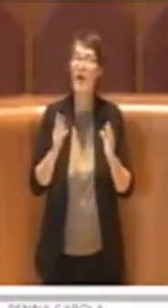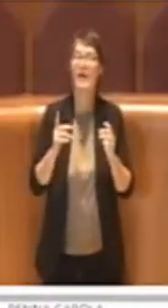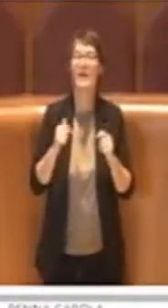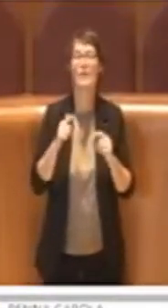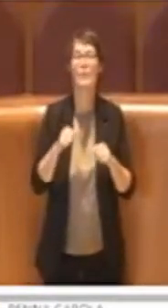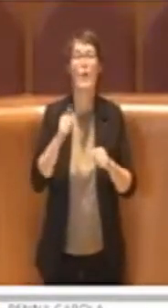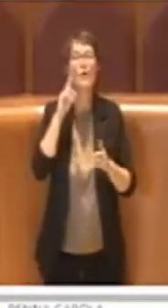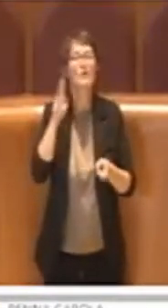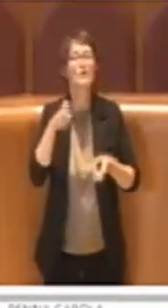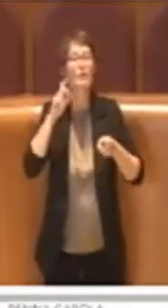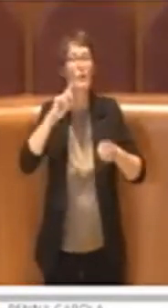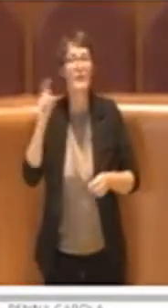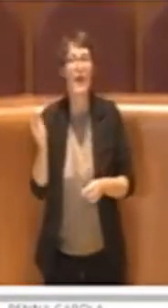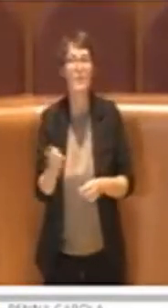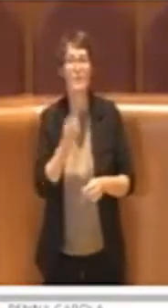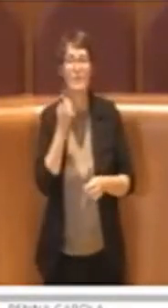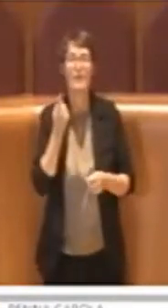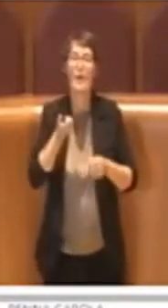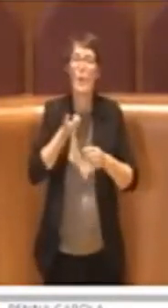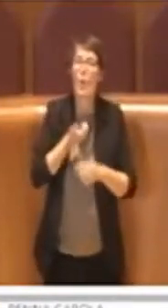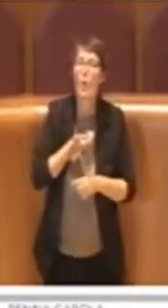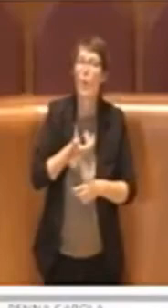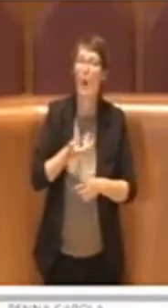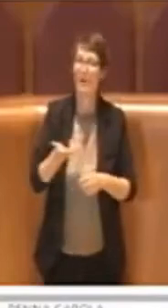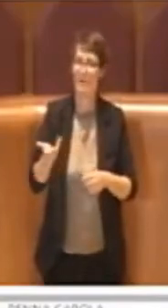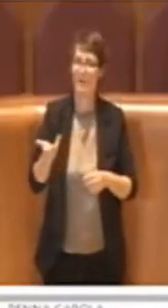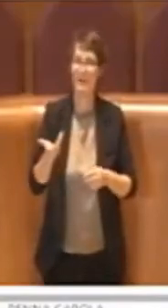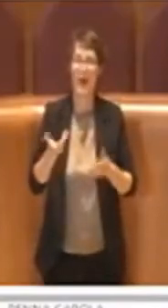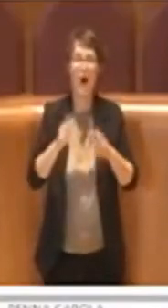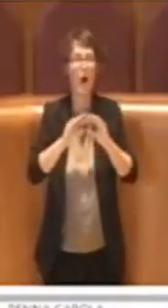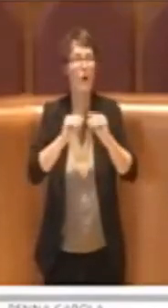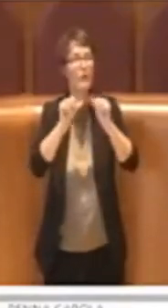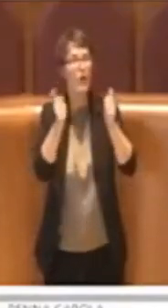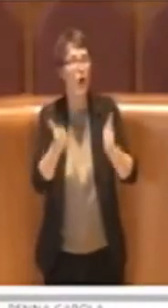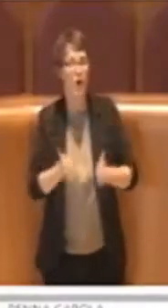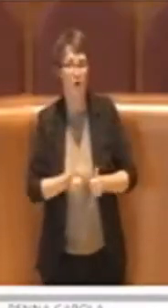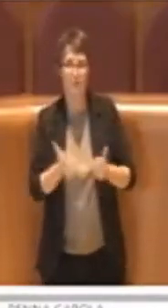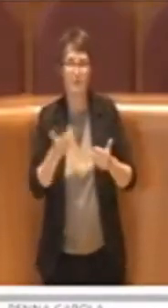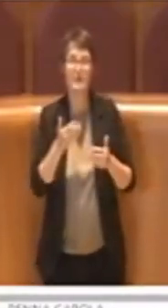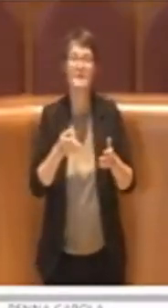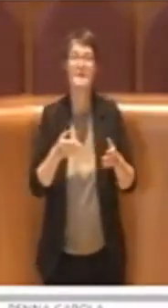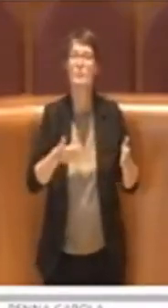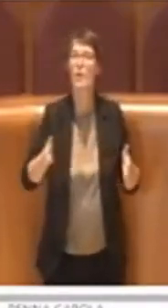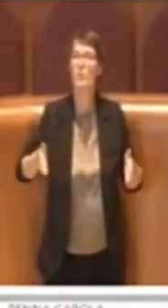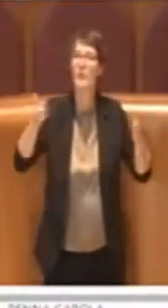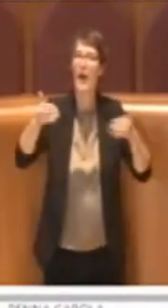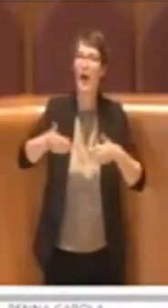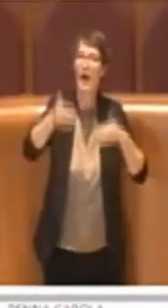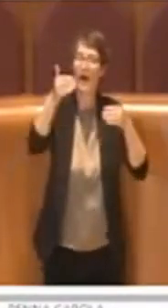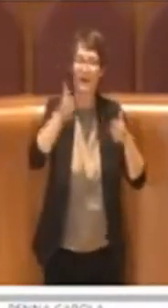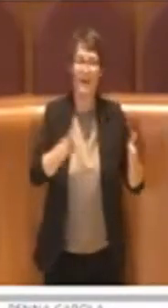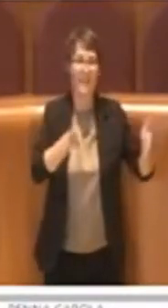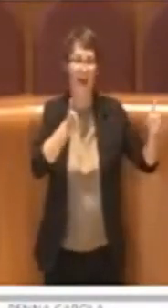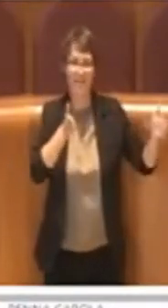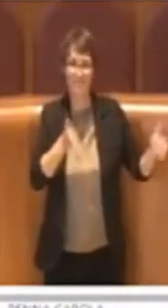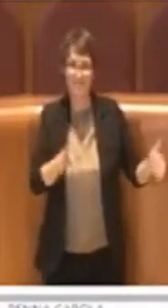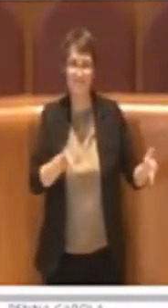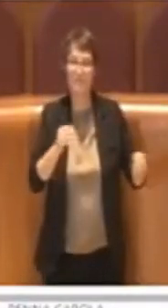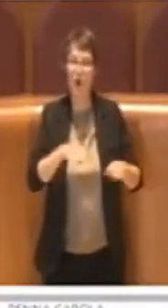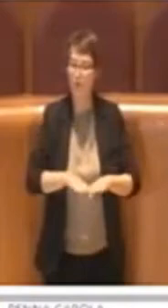quindi le pareti esterne, il tetto, i pavimenti, quindi soluzioni